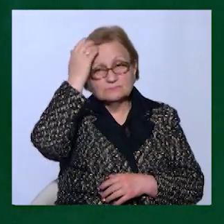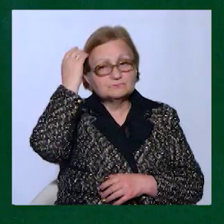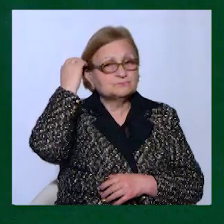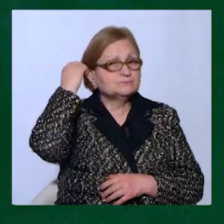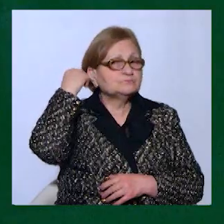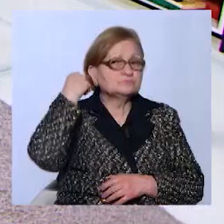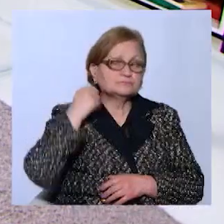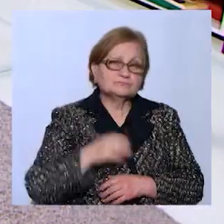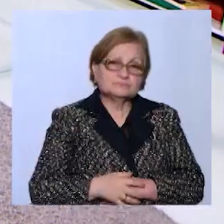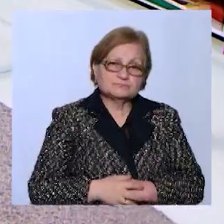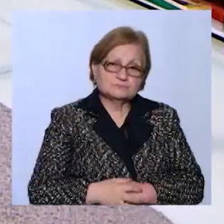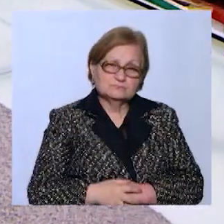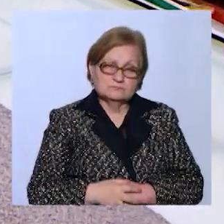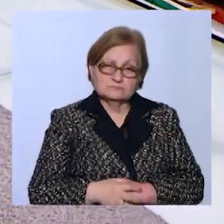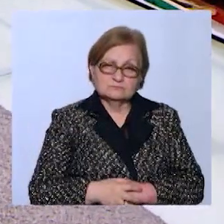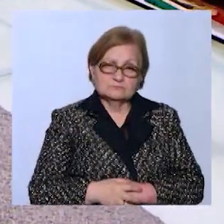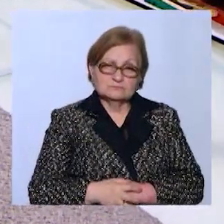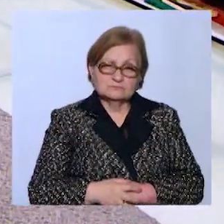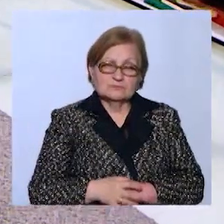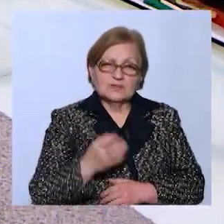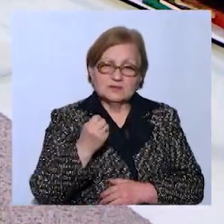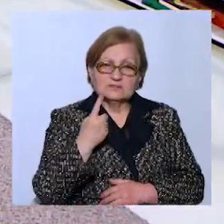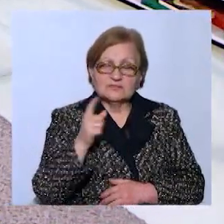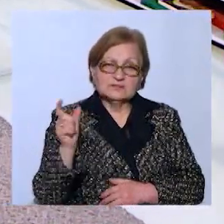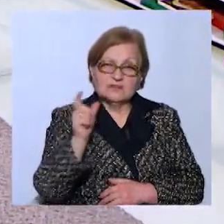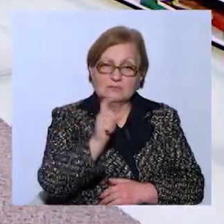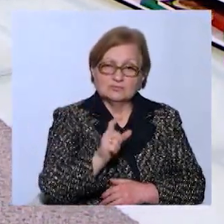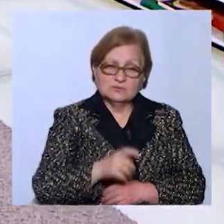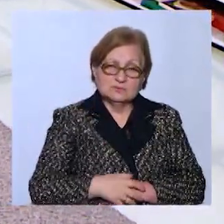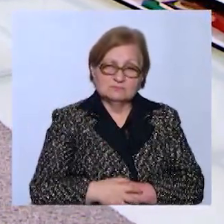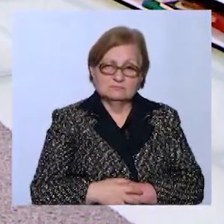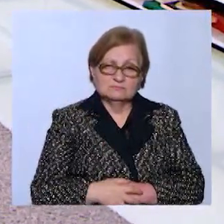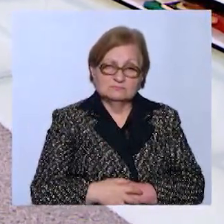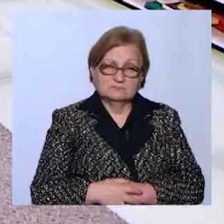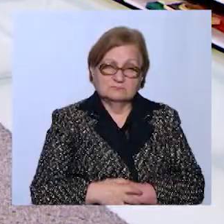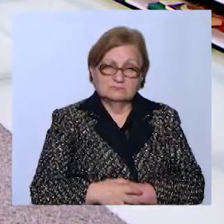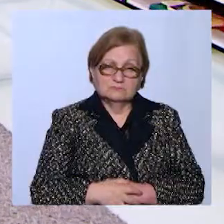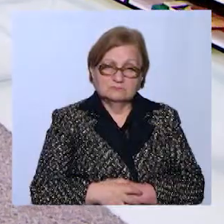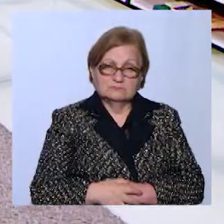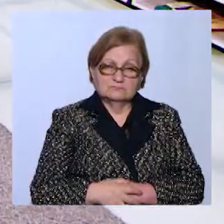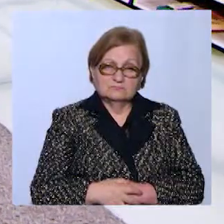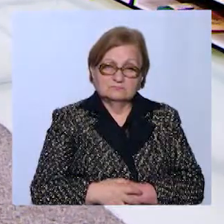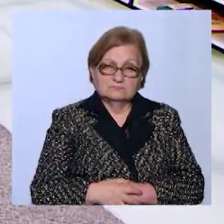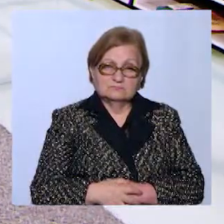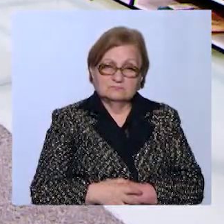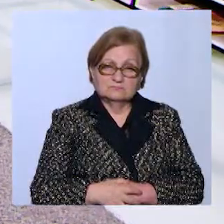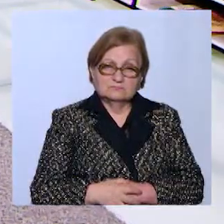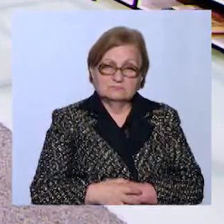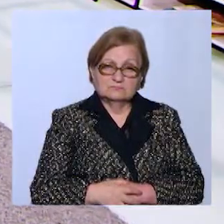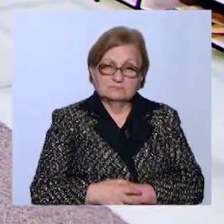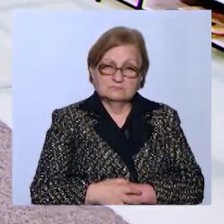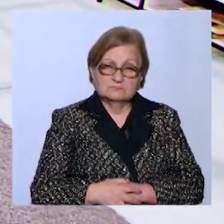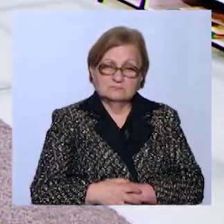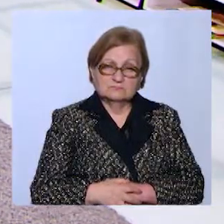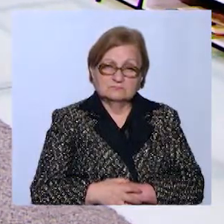ამოხსენით. ახლა კიდევ ერთი ამოცანა, რაც შეეხება პერიმეტრებს, რომ ესეც ჩვენთვის